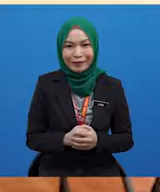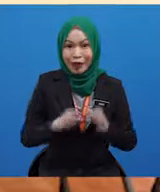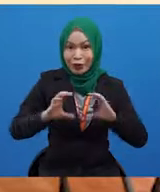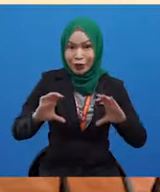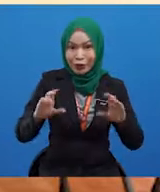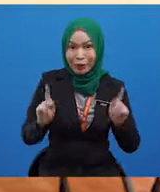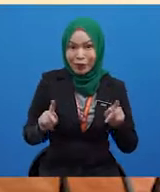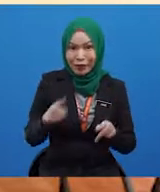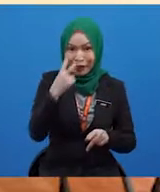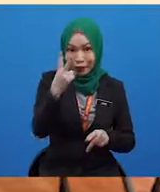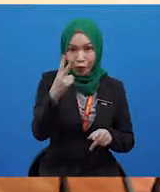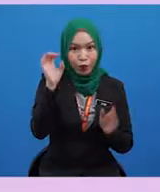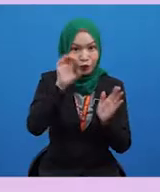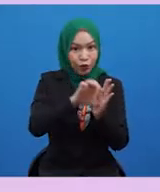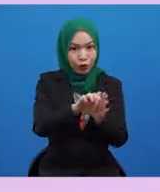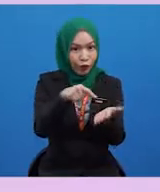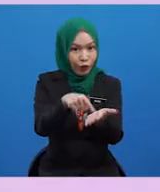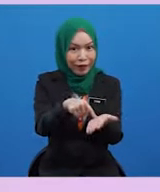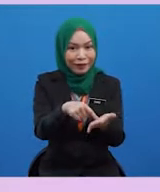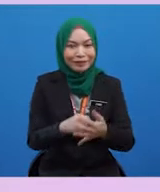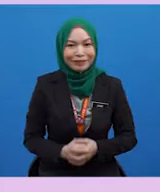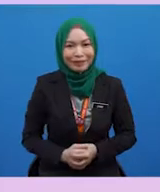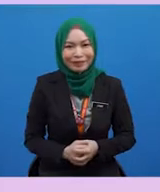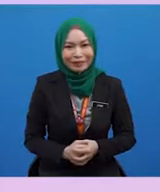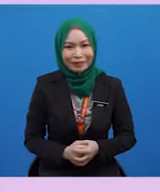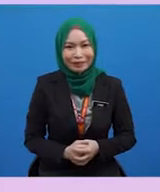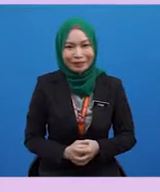Cuba pelajar perhatikan contoh wacana berikut.